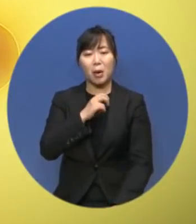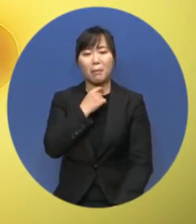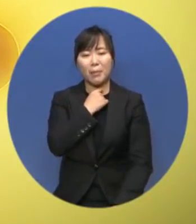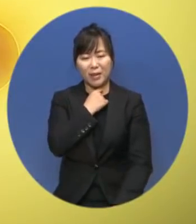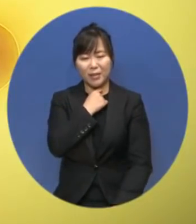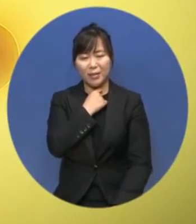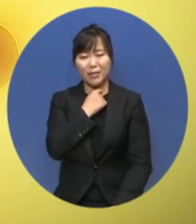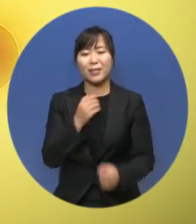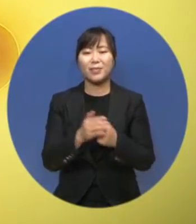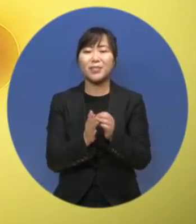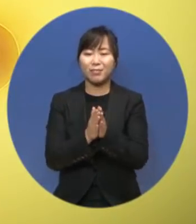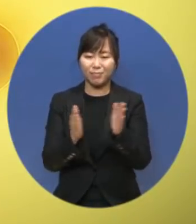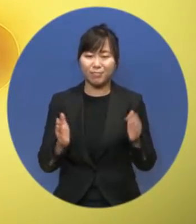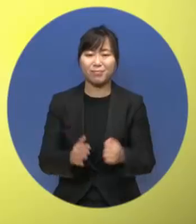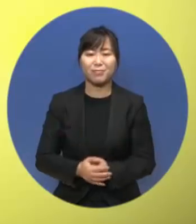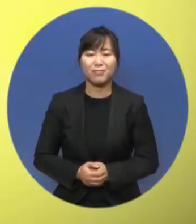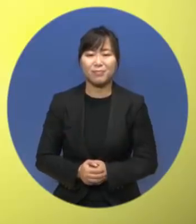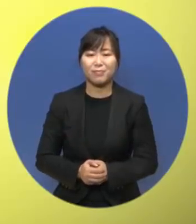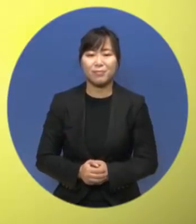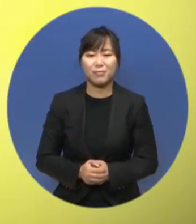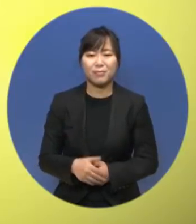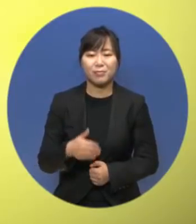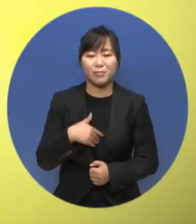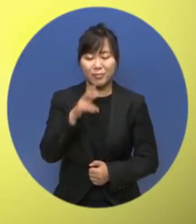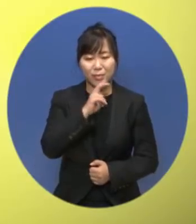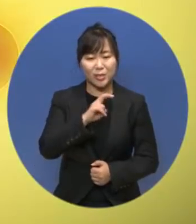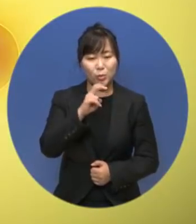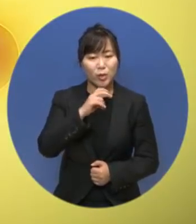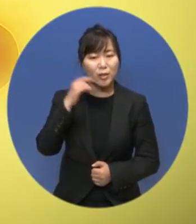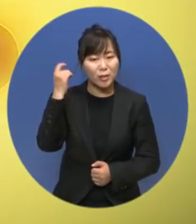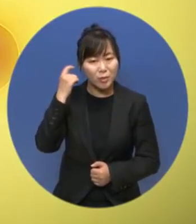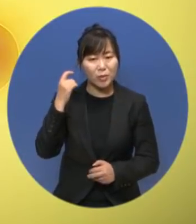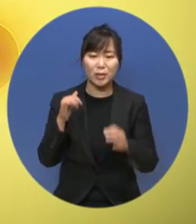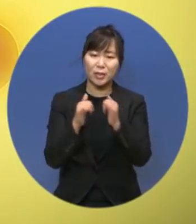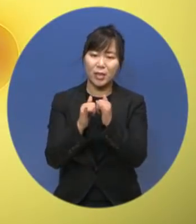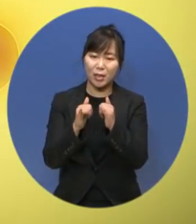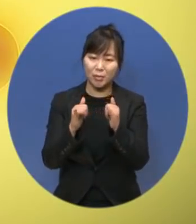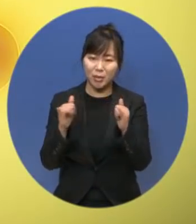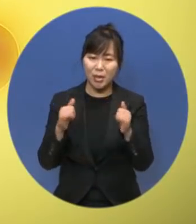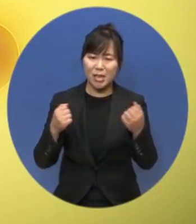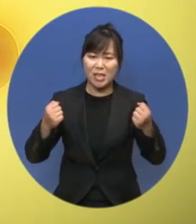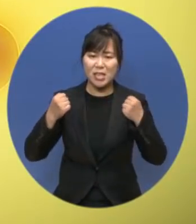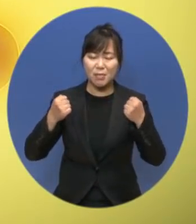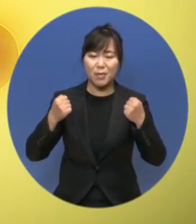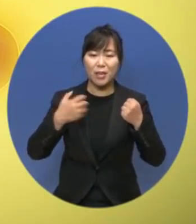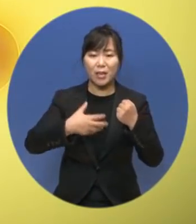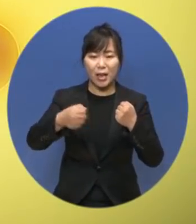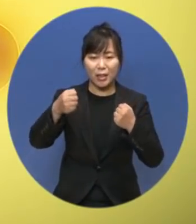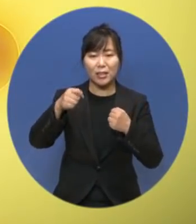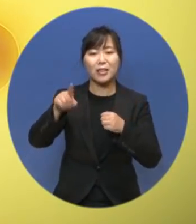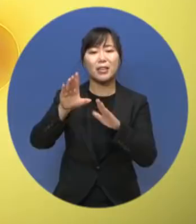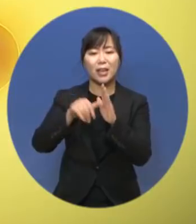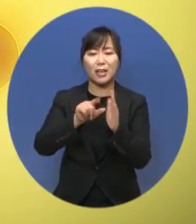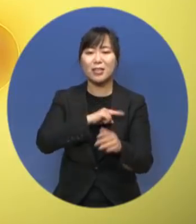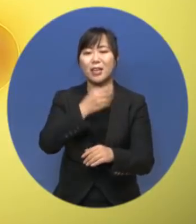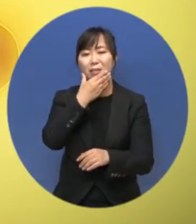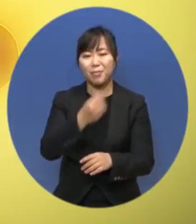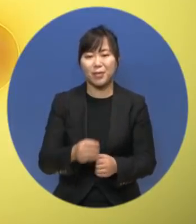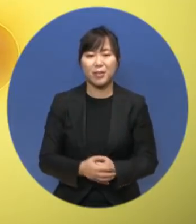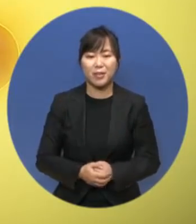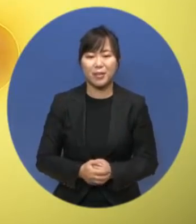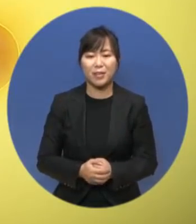시작하게 되었습니다. 제 노래를 듣고 사람들이 힘을 얻는 그 순간이 제일 행복했습니다.